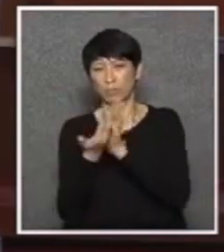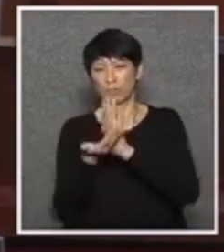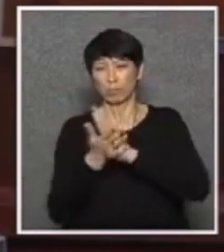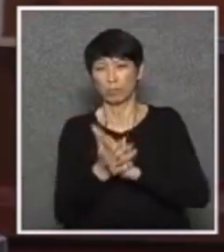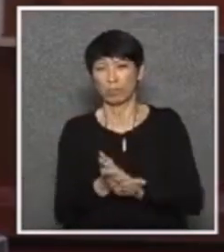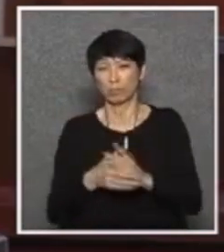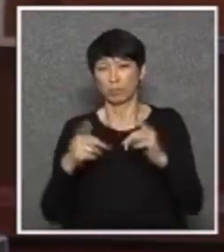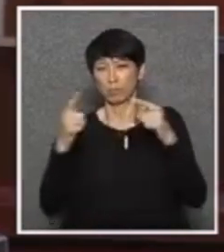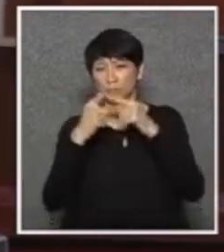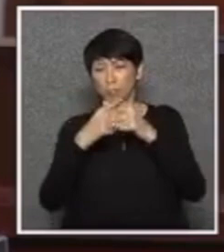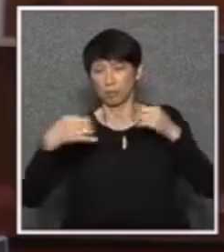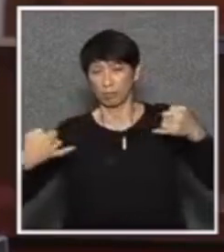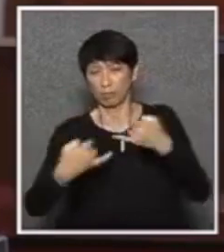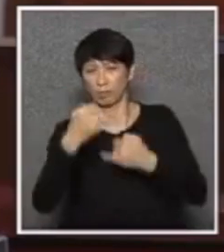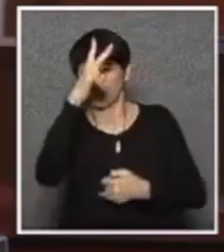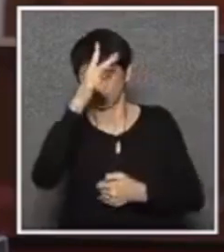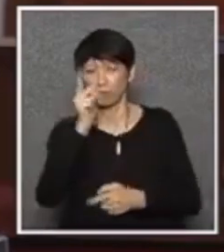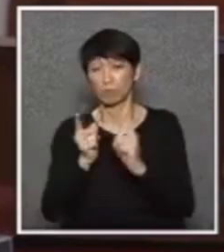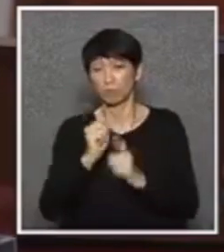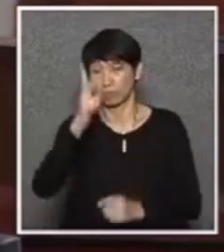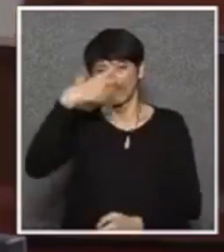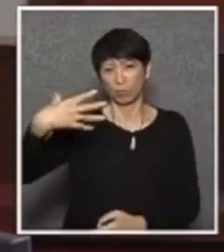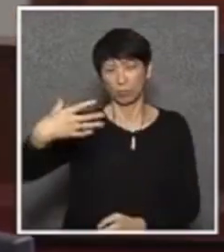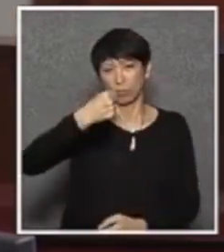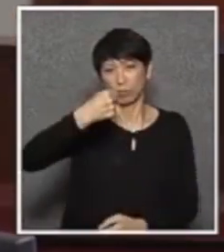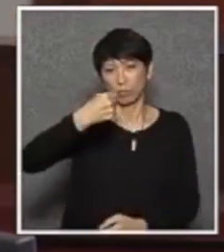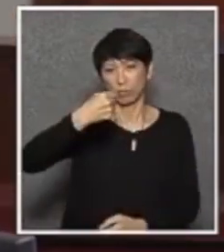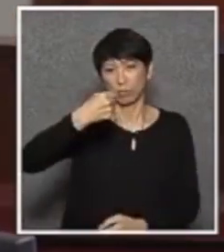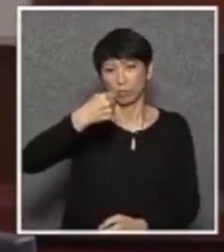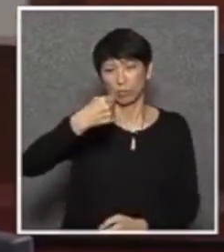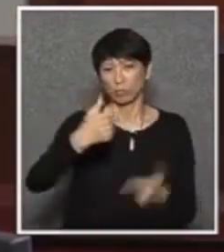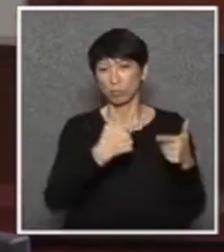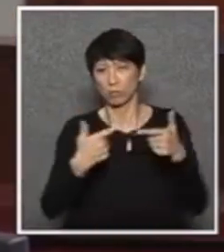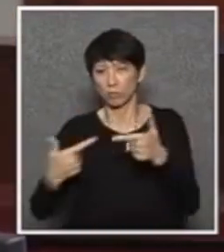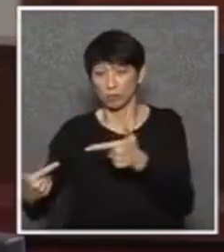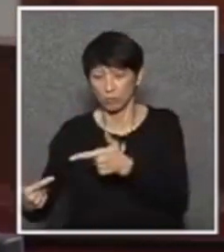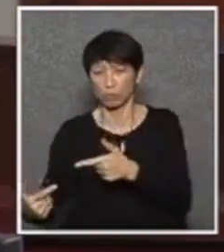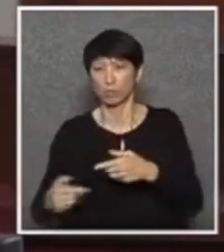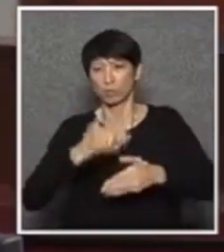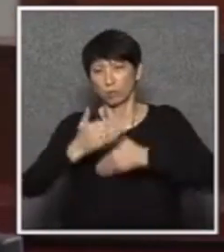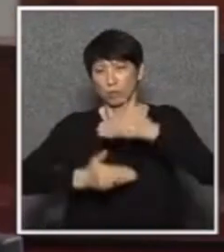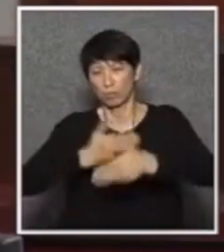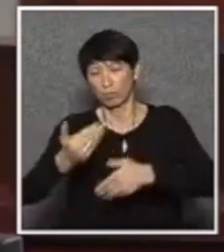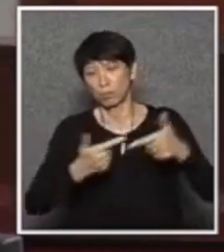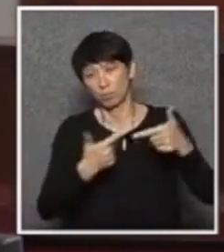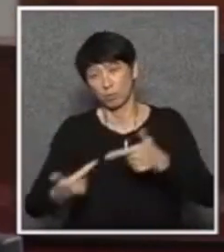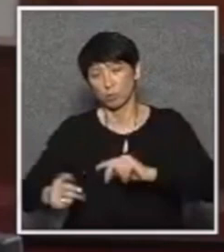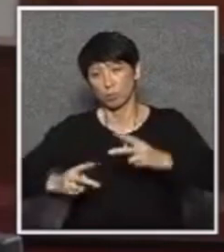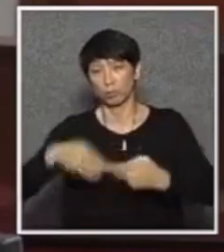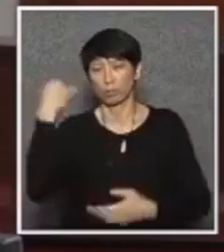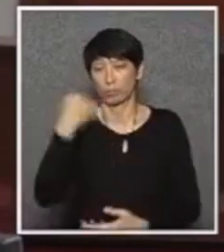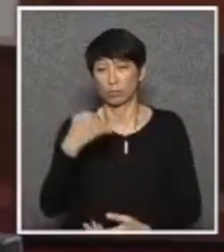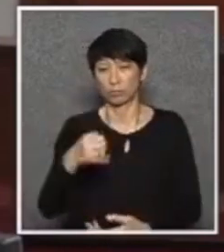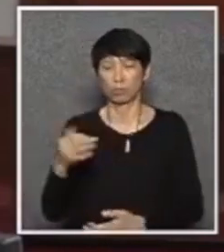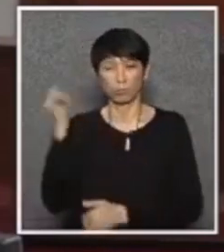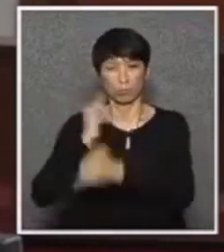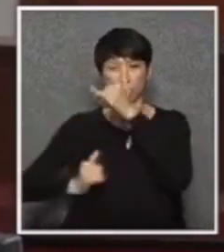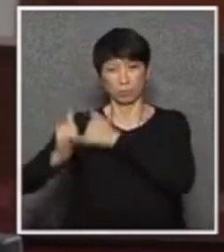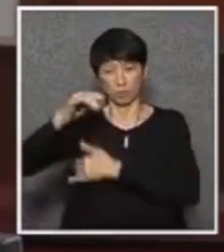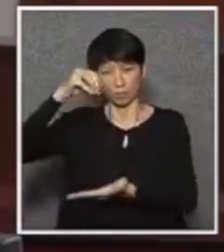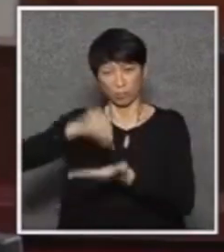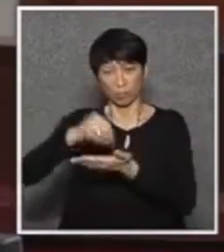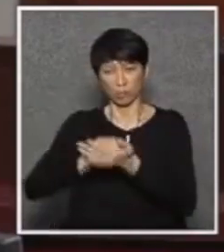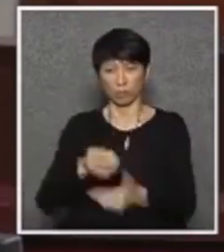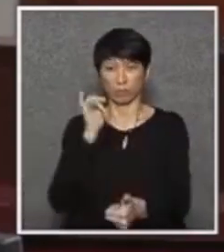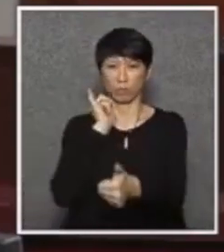敵的政黨或者政權，它是可以繼續生存發展下去的，歷史一定會唾棄